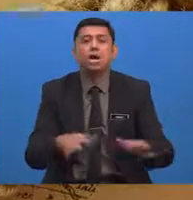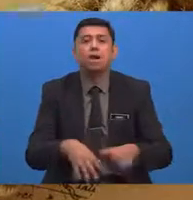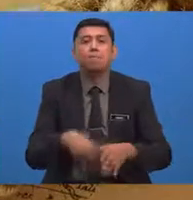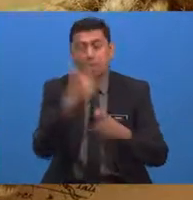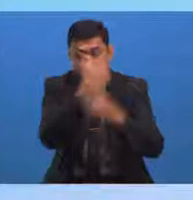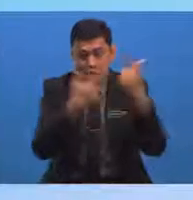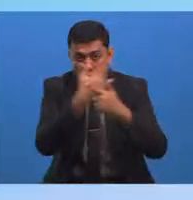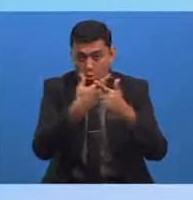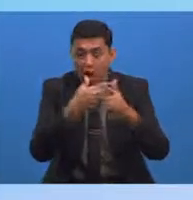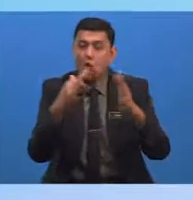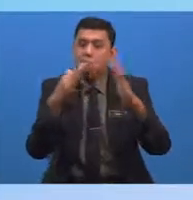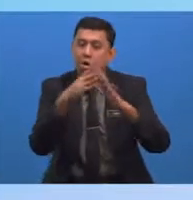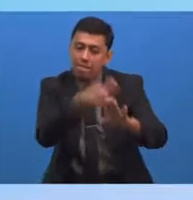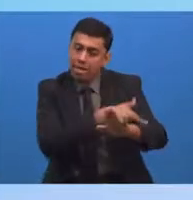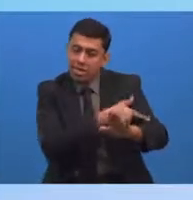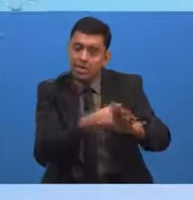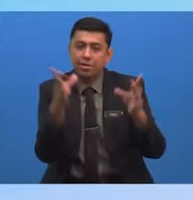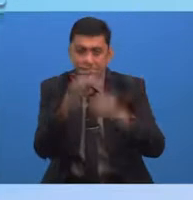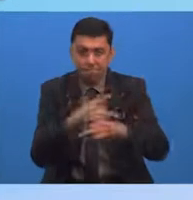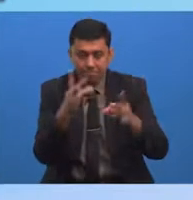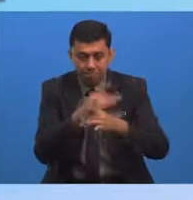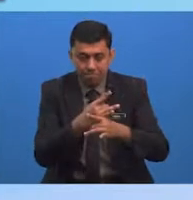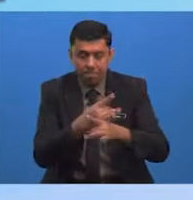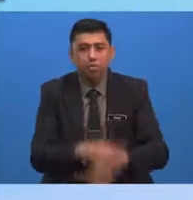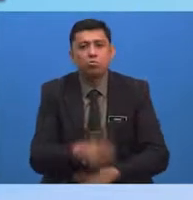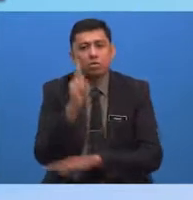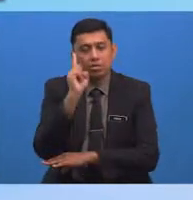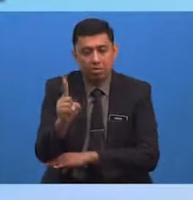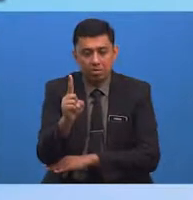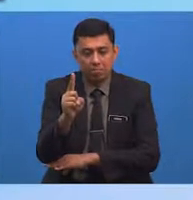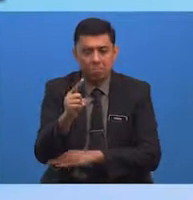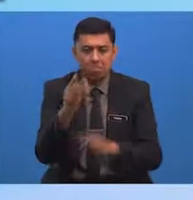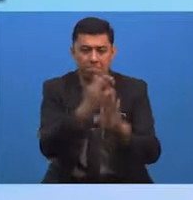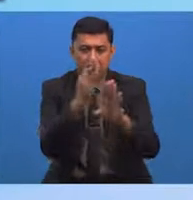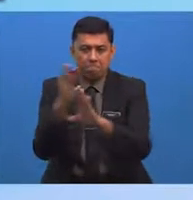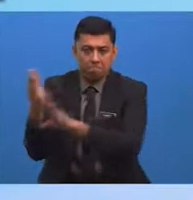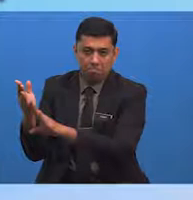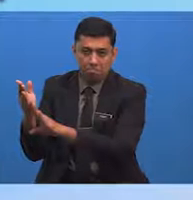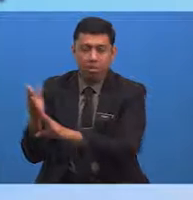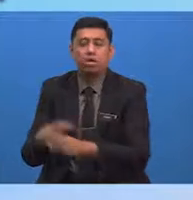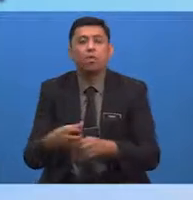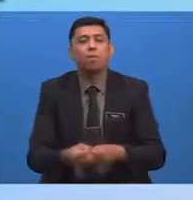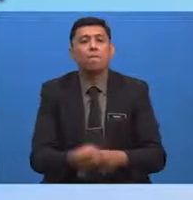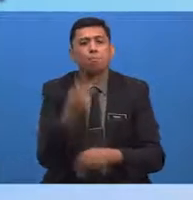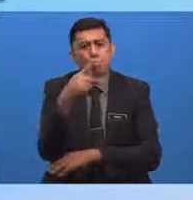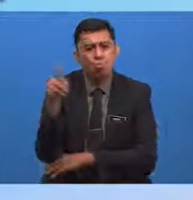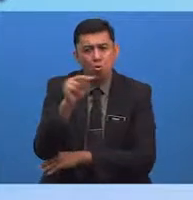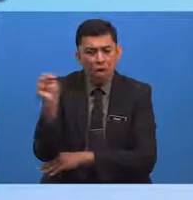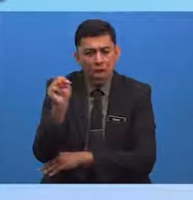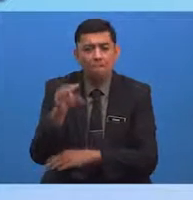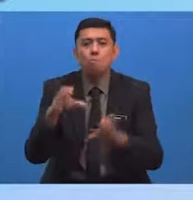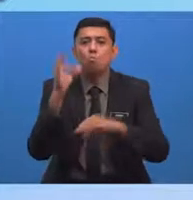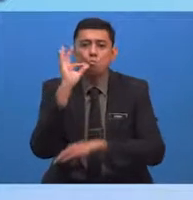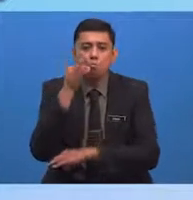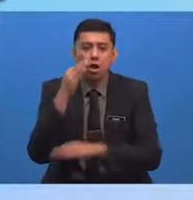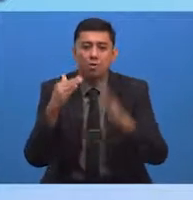panjang di Sarawak? Rumah panjang merupakan satu deretan yang terdiri daripada puluhan buah rumah. Binaan